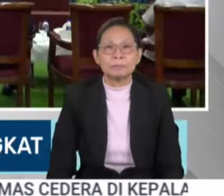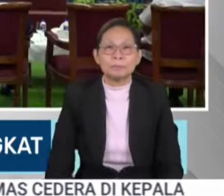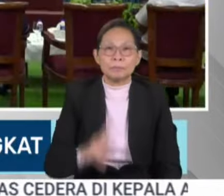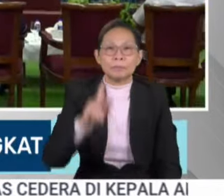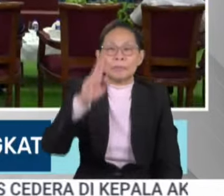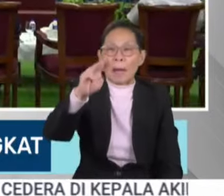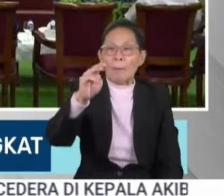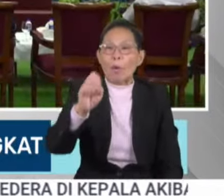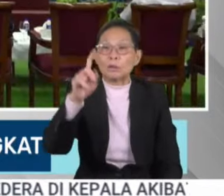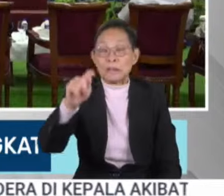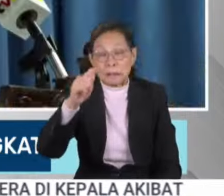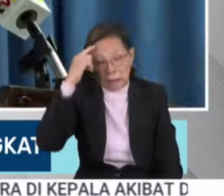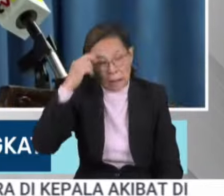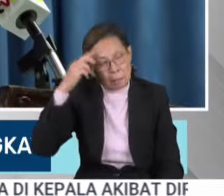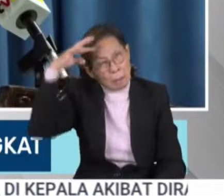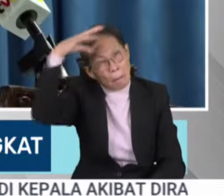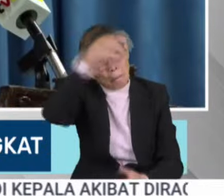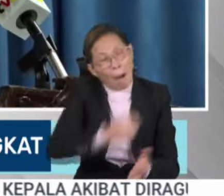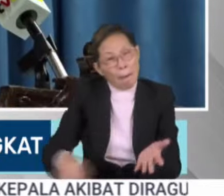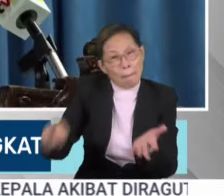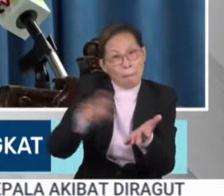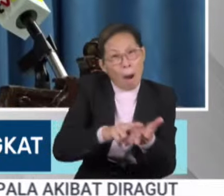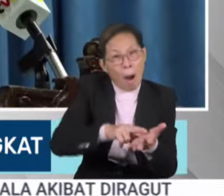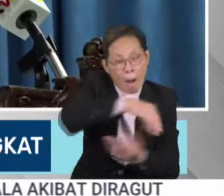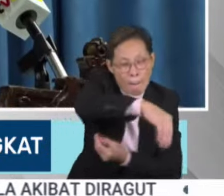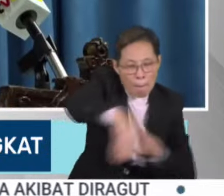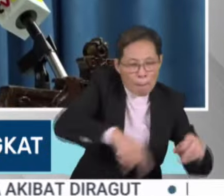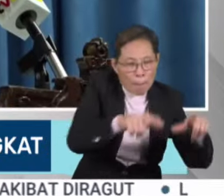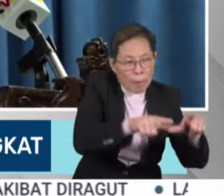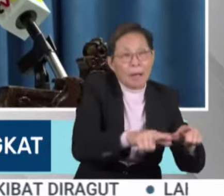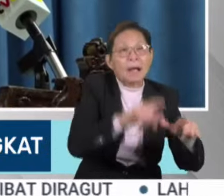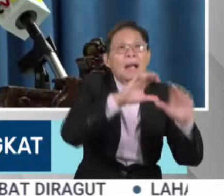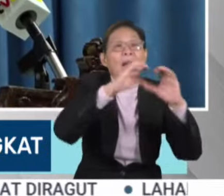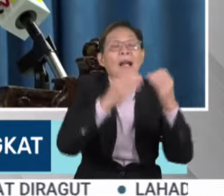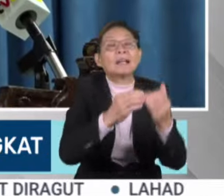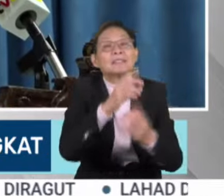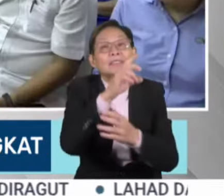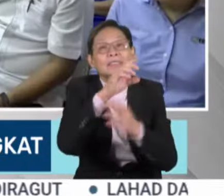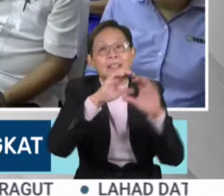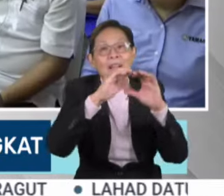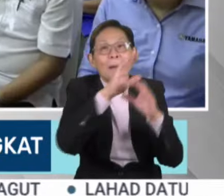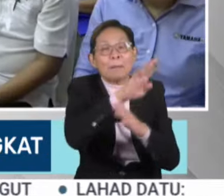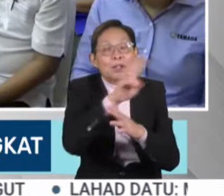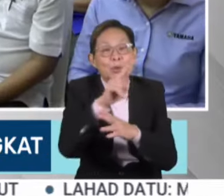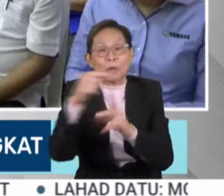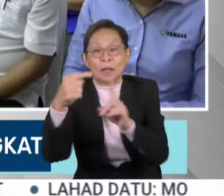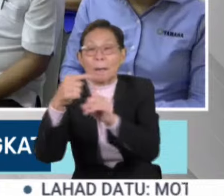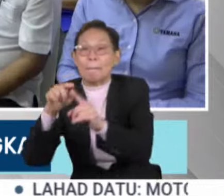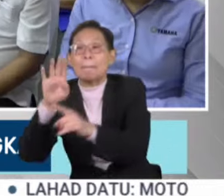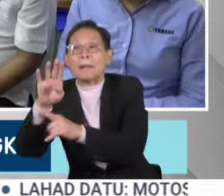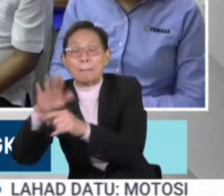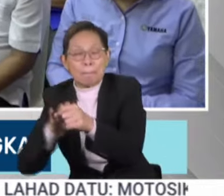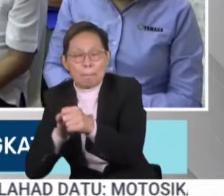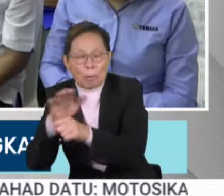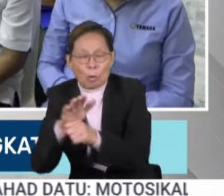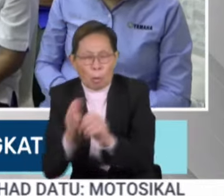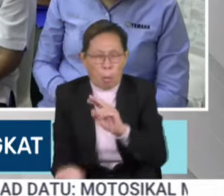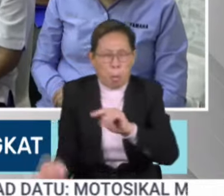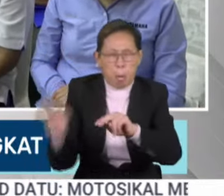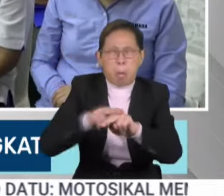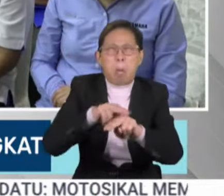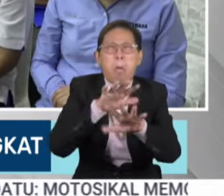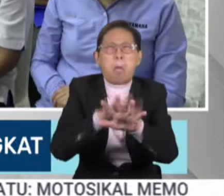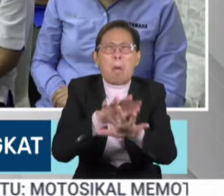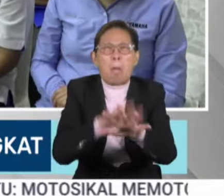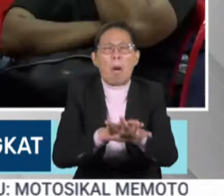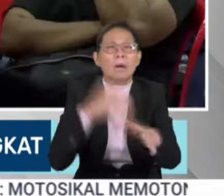Kementerian Pengangkutan menjangkakan pendaftaran program khas peralihan lesen dari kelas B2 ke B penuh terus meningkat. Timbalan Menteri Pengangkutan